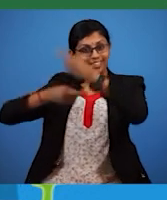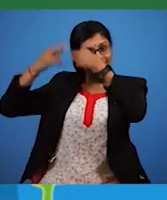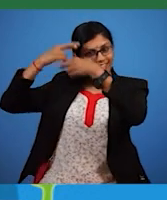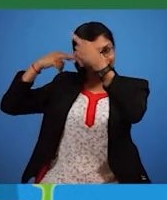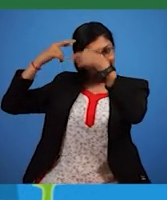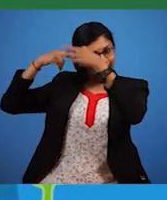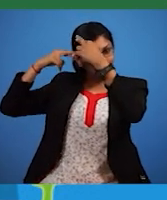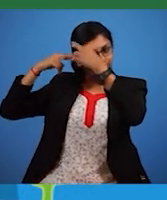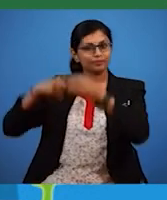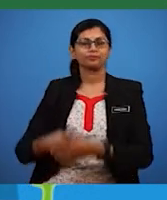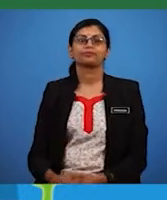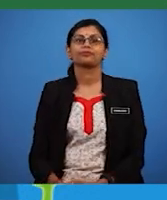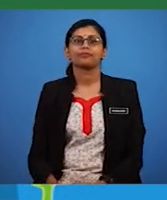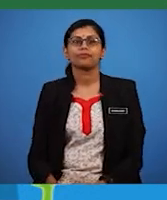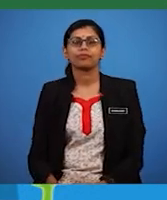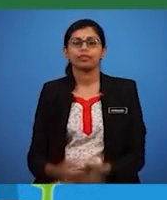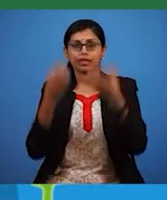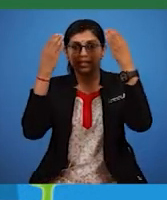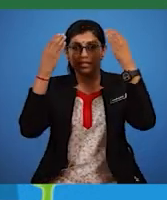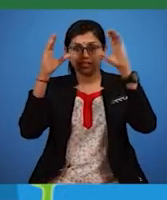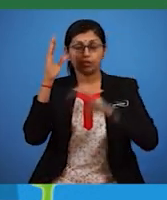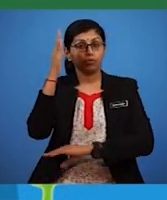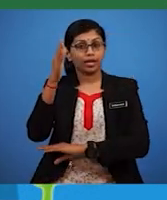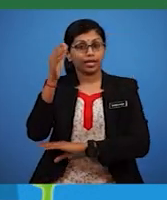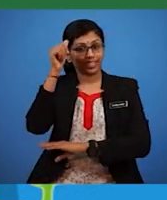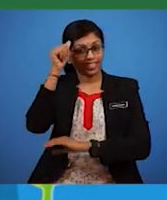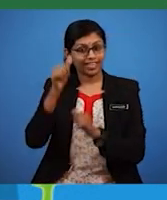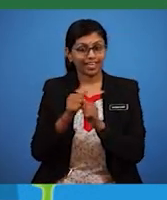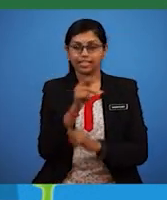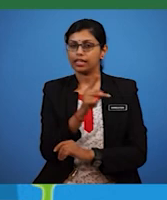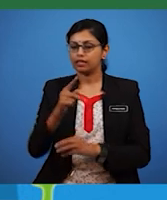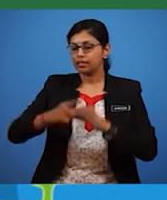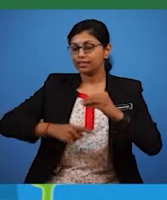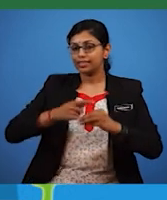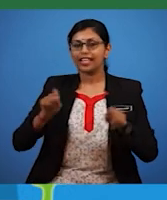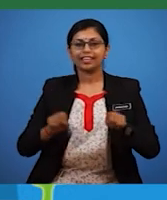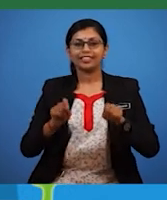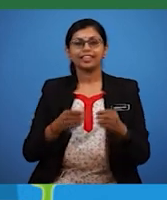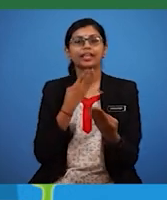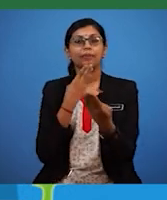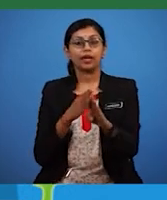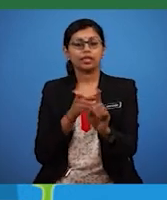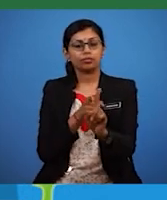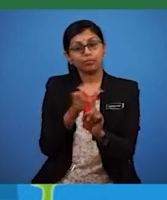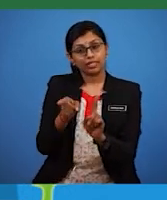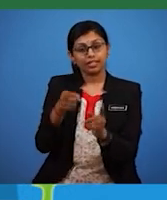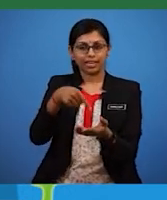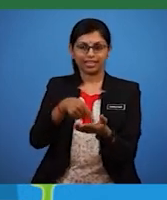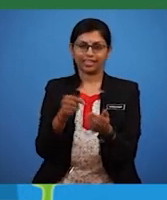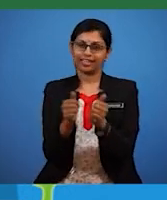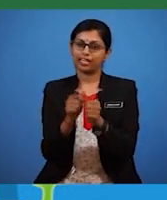semula. Cikgu akan ingatkan tentang tindak balas penyesaran ini